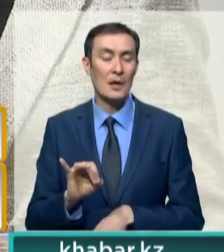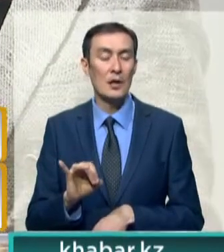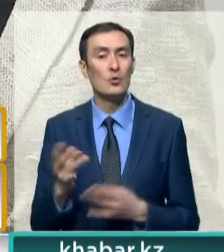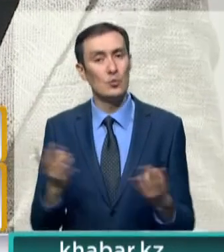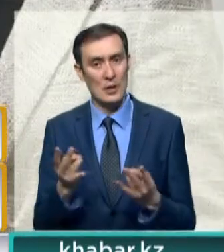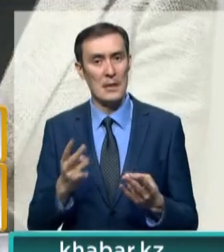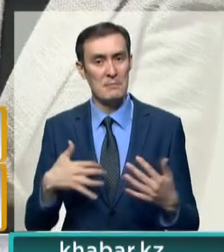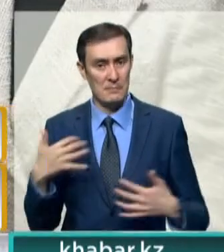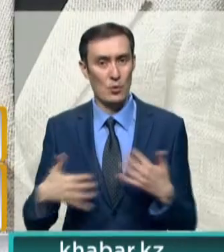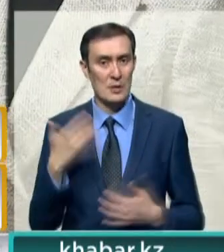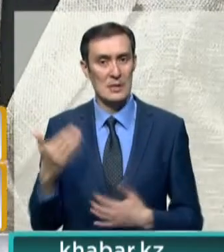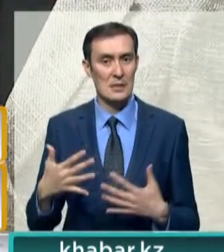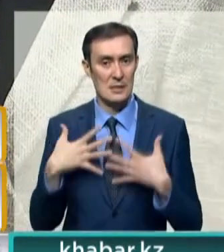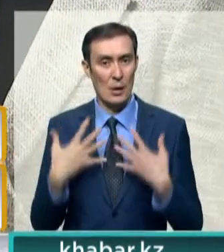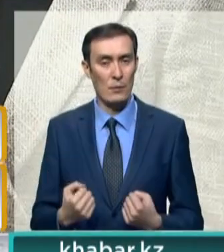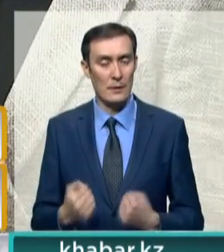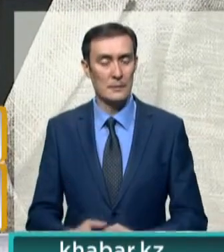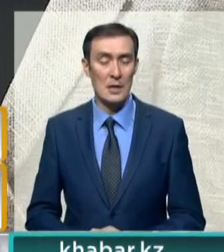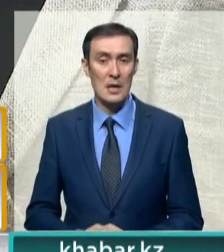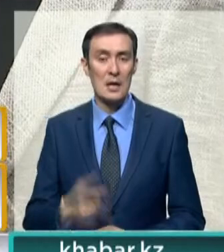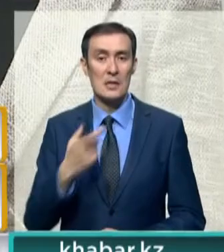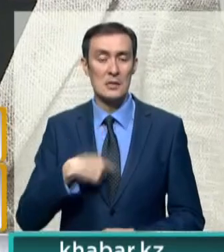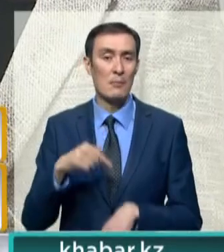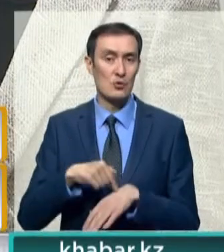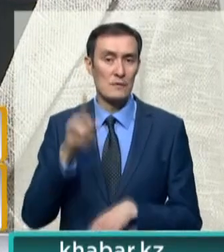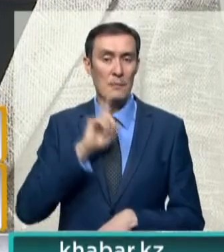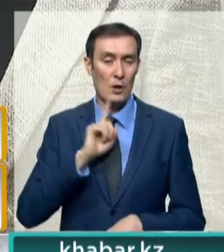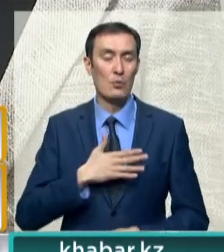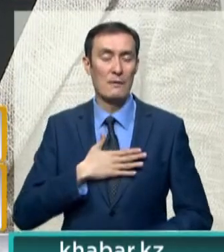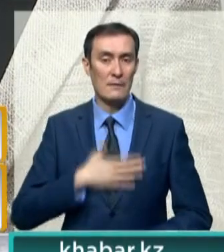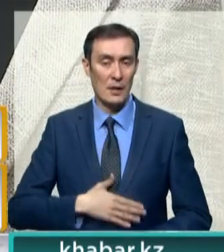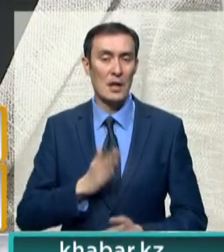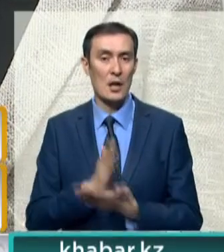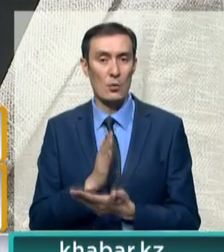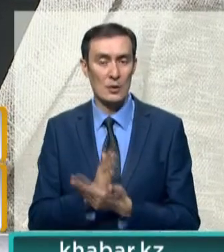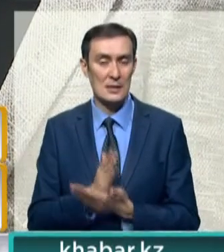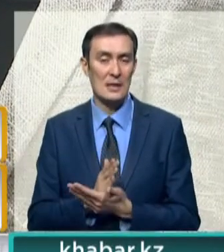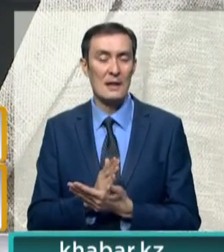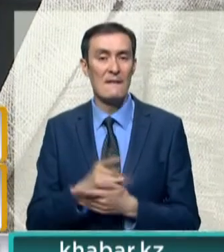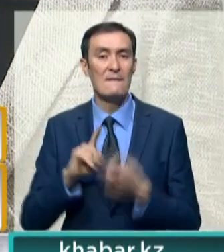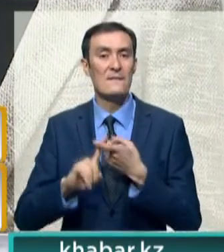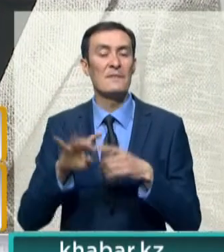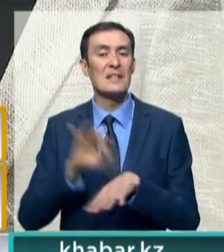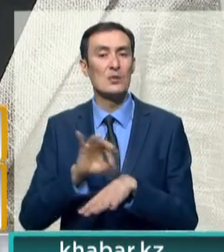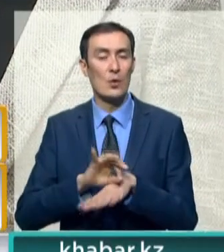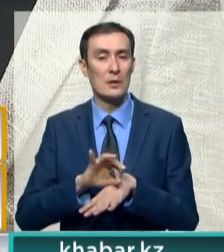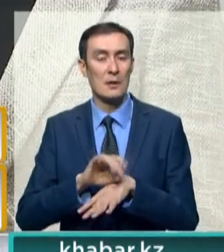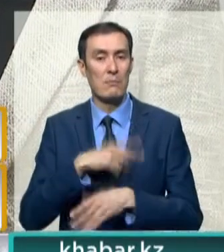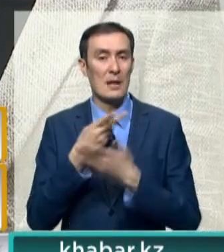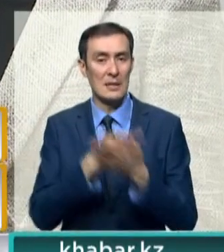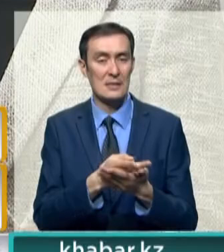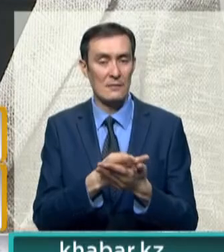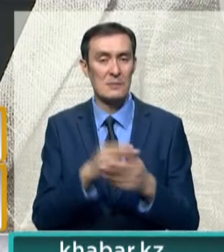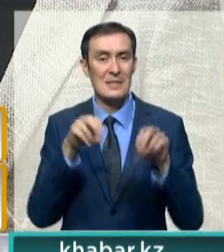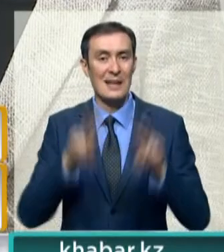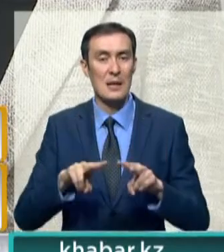Стоит ли опасаться за их здоровье? Самочувствие их удовлетворительное. Они находятся у нас сейчас в инфекционной больнице, в отдельных